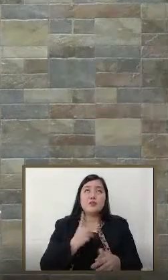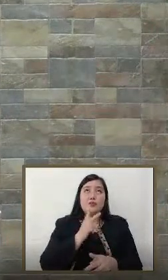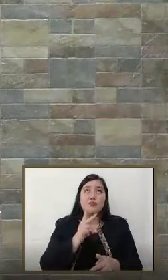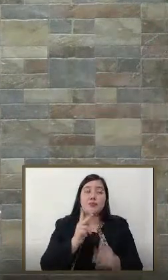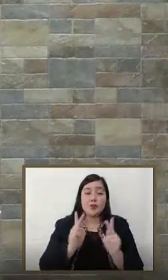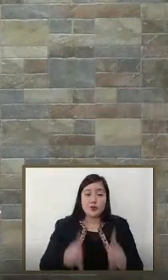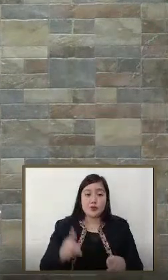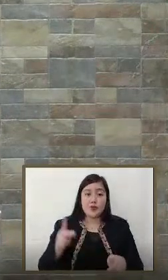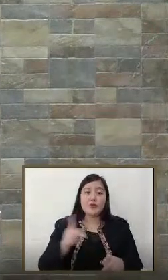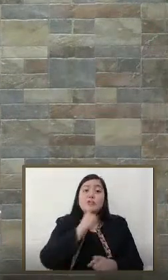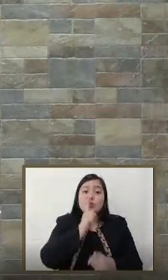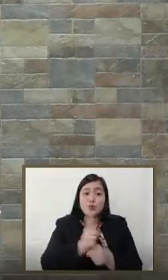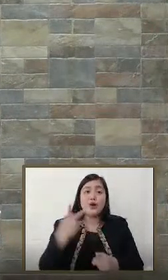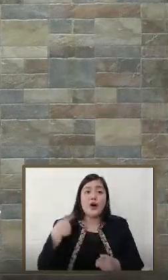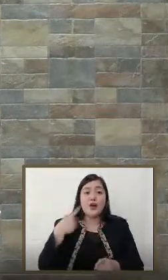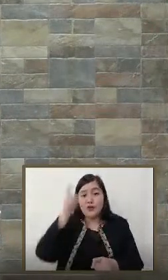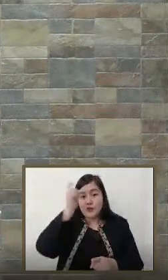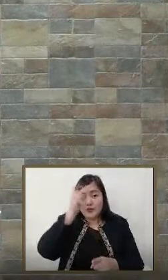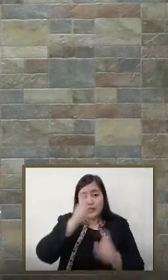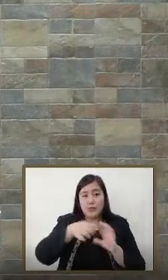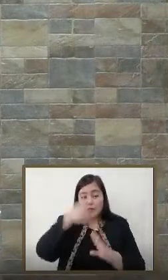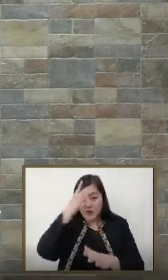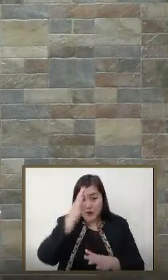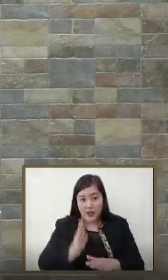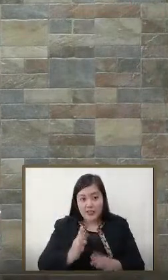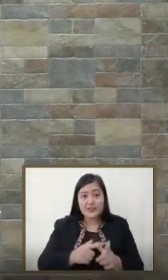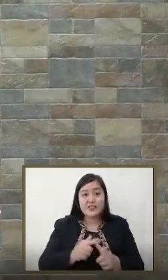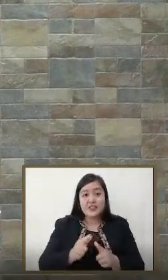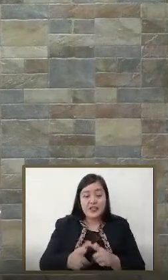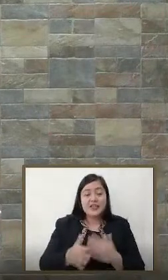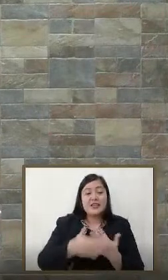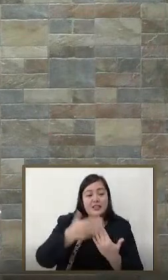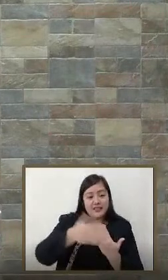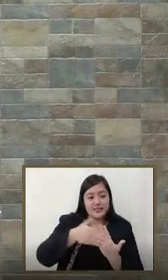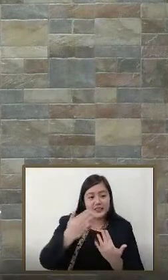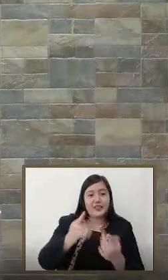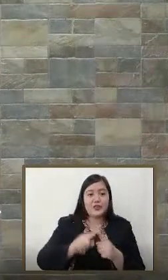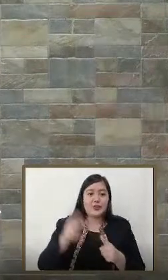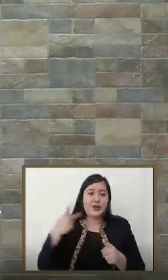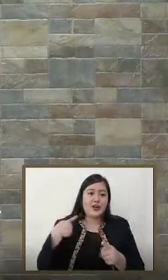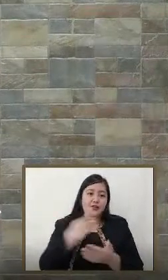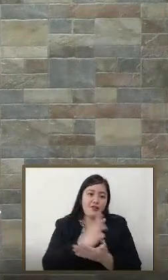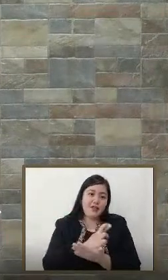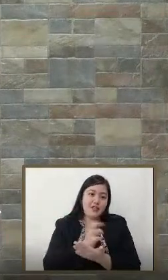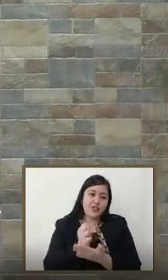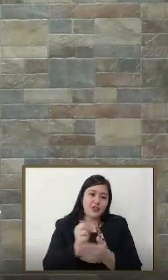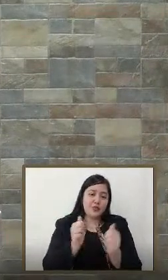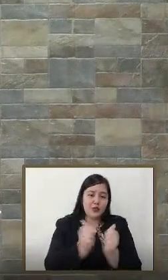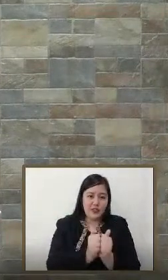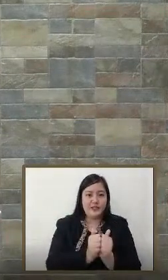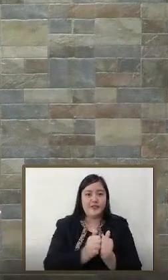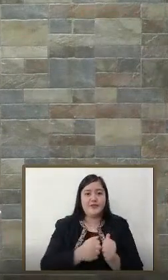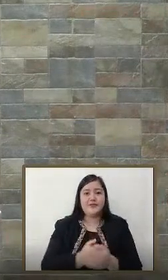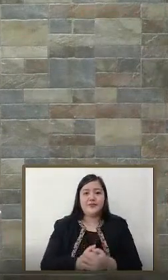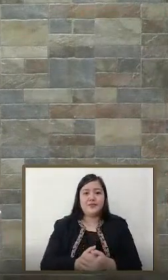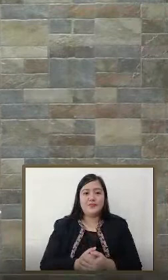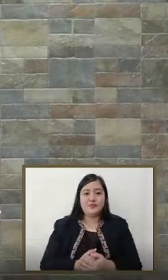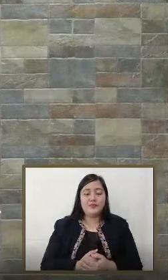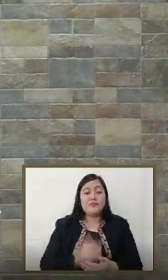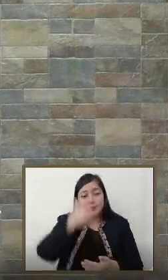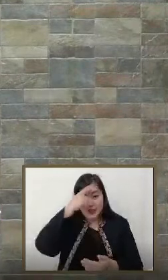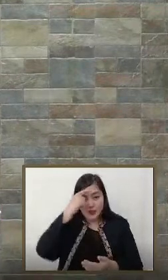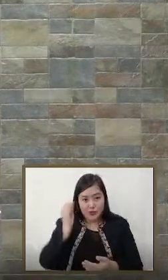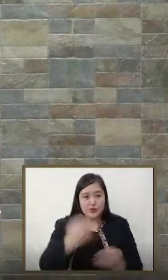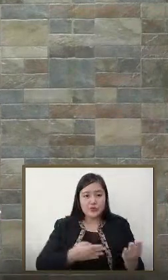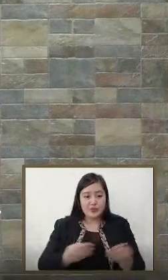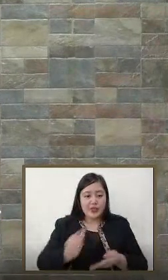Bakit? Bakit napakahirap tayong pakisamahan? Tama yung sinasabi kanila ni Pastor Dexter. Iginigiit natin yung sarili